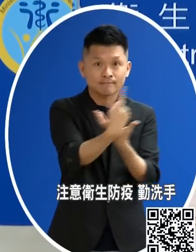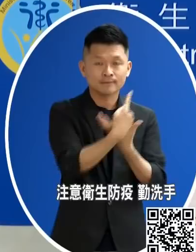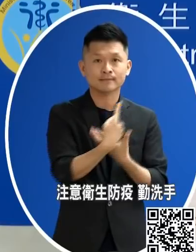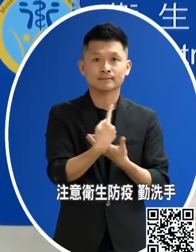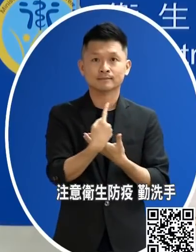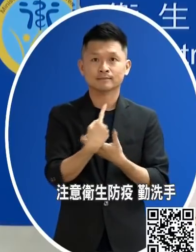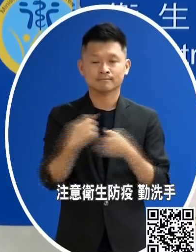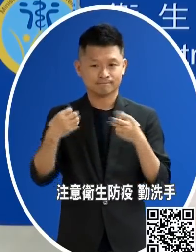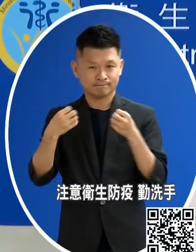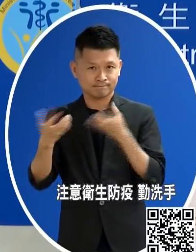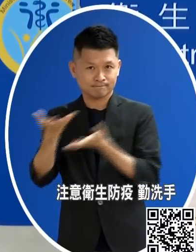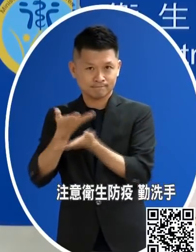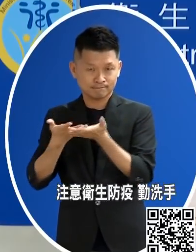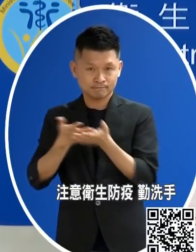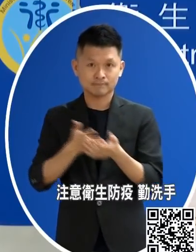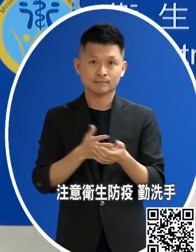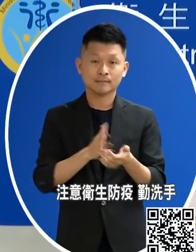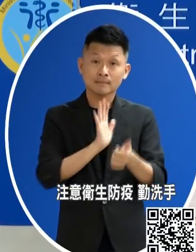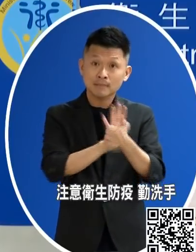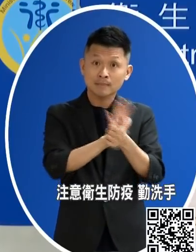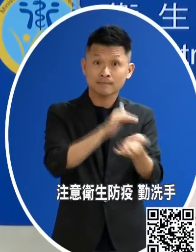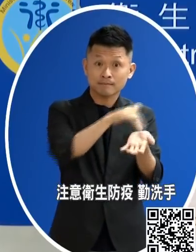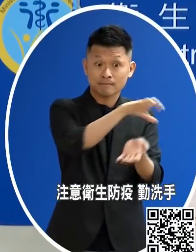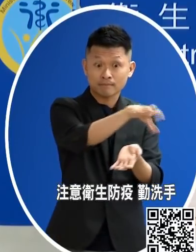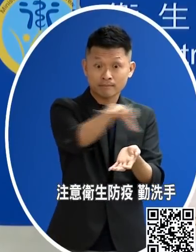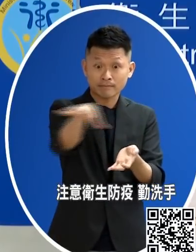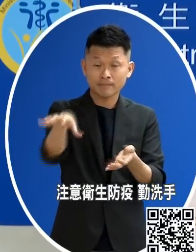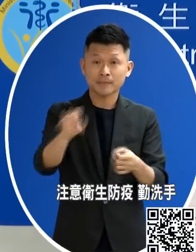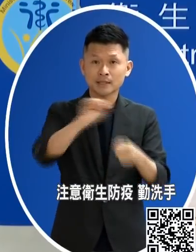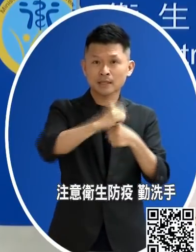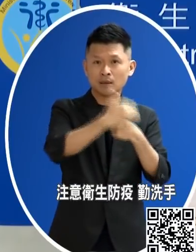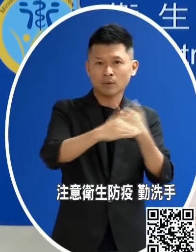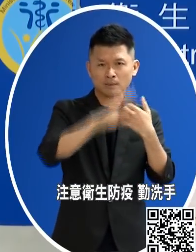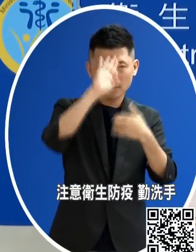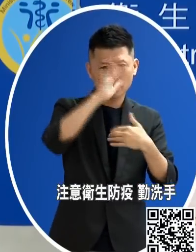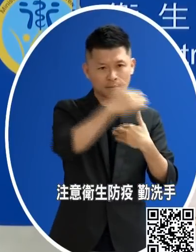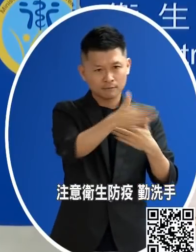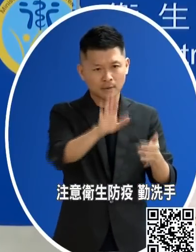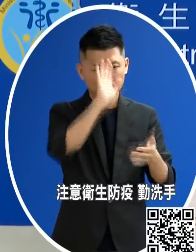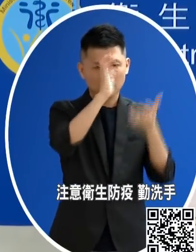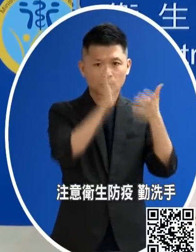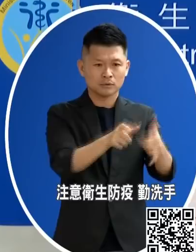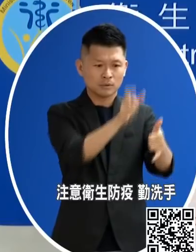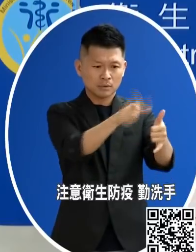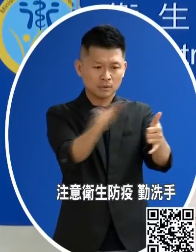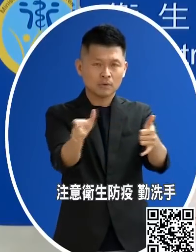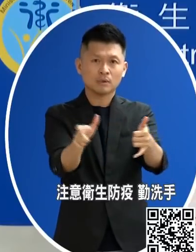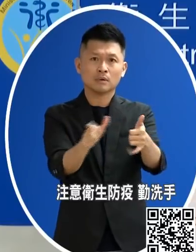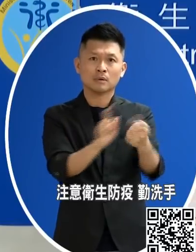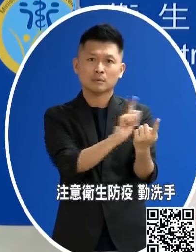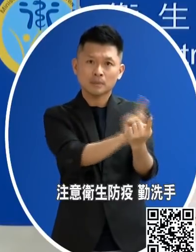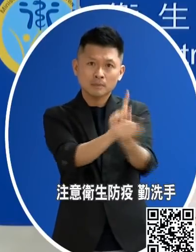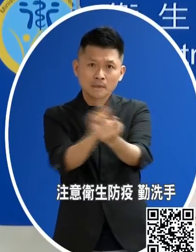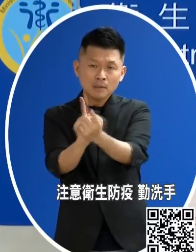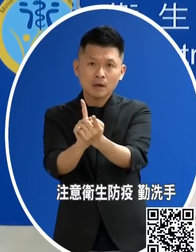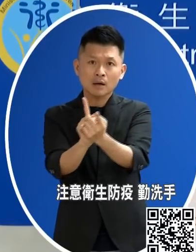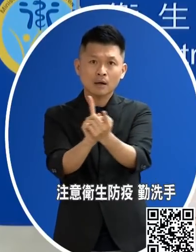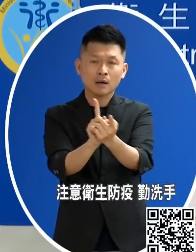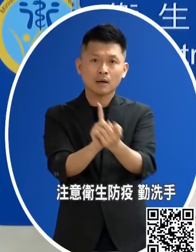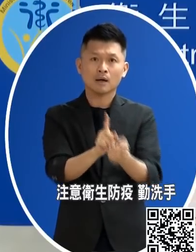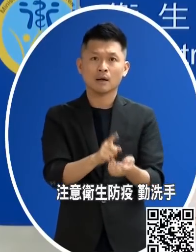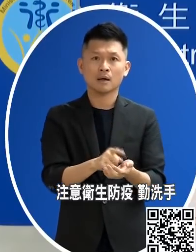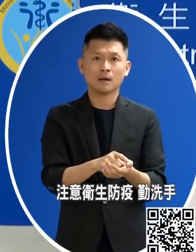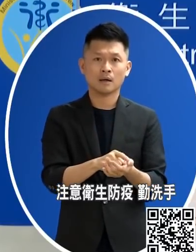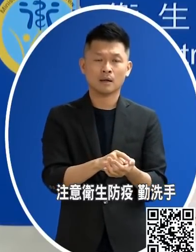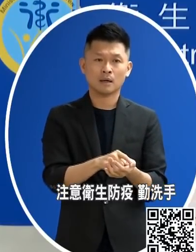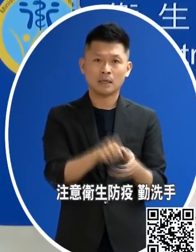家医院的这些在照顾这些在特别是加护病房里面这些重症的个案，那可以由他们提